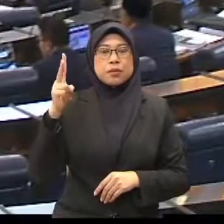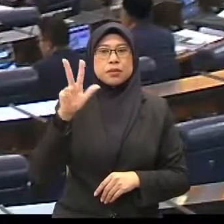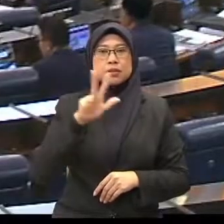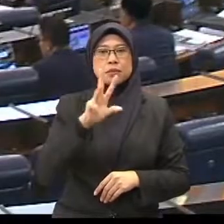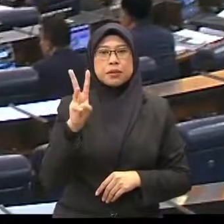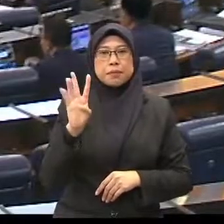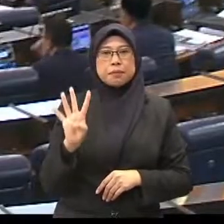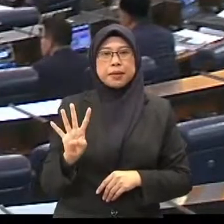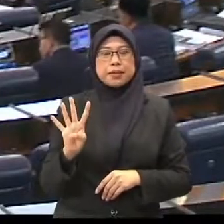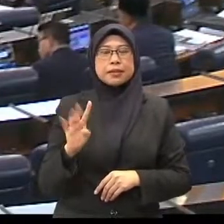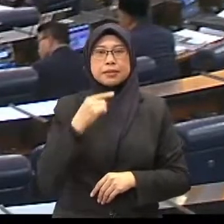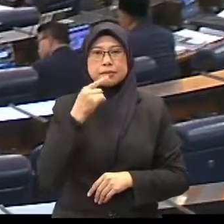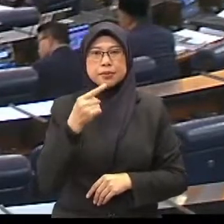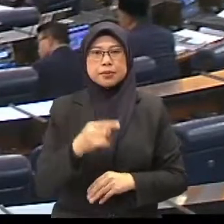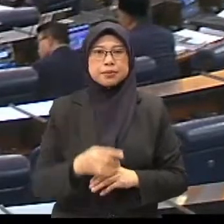dan yang